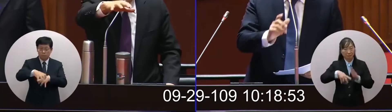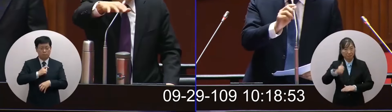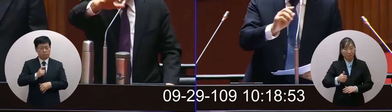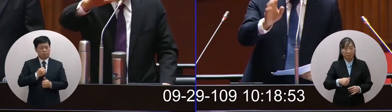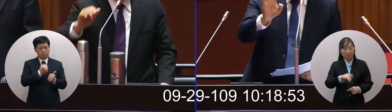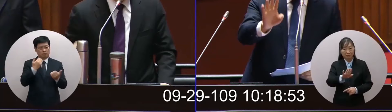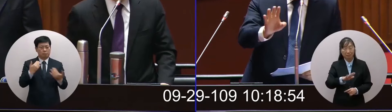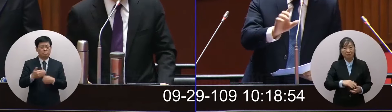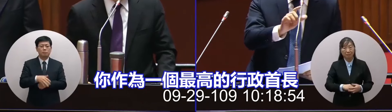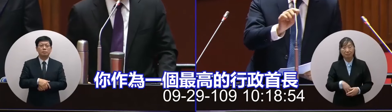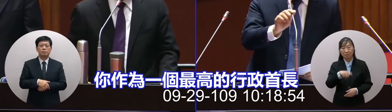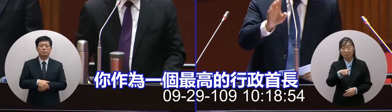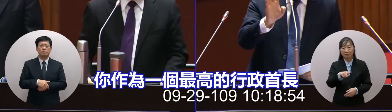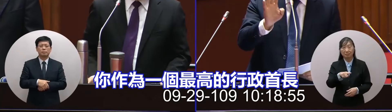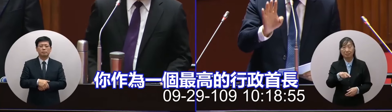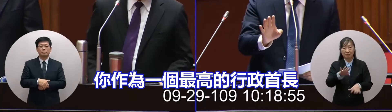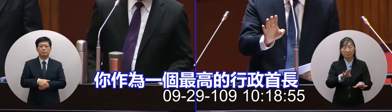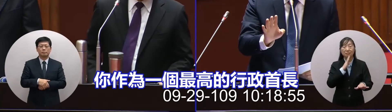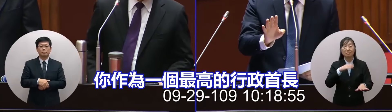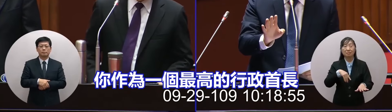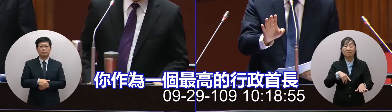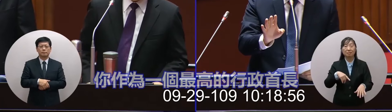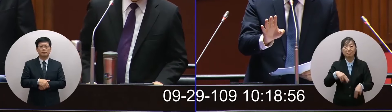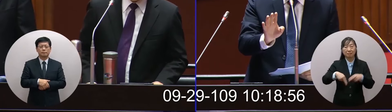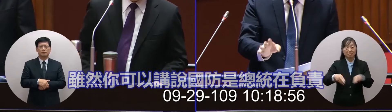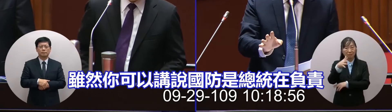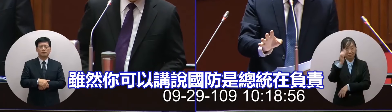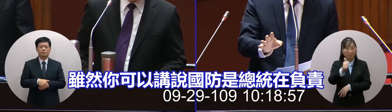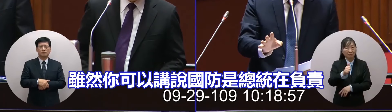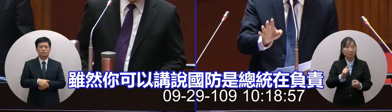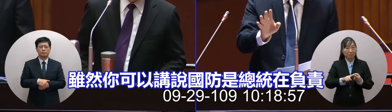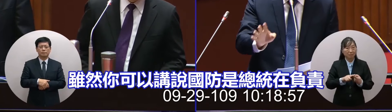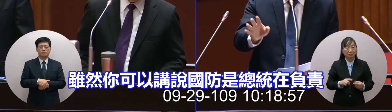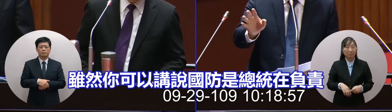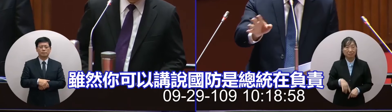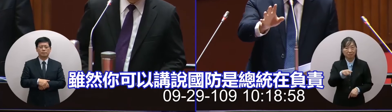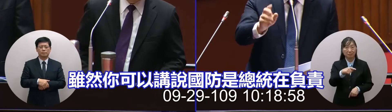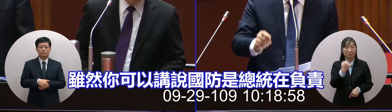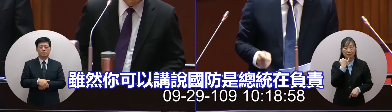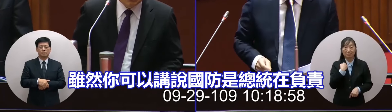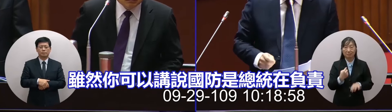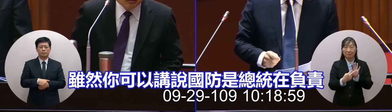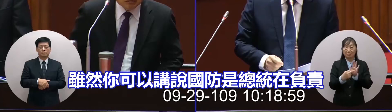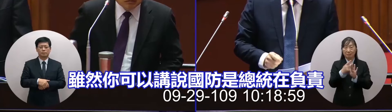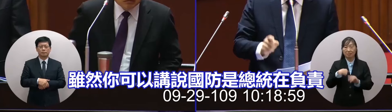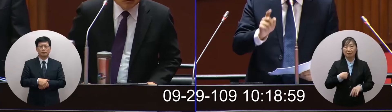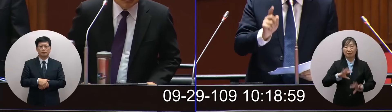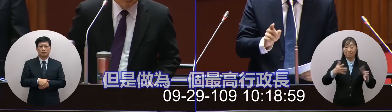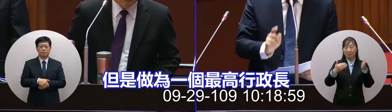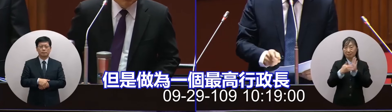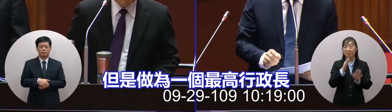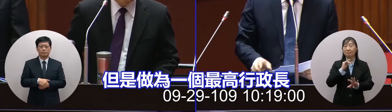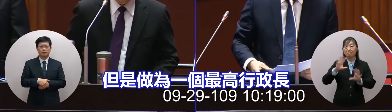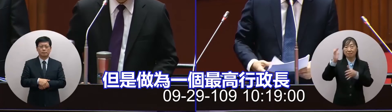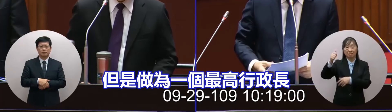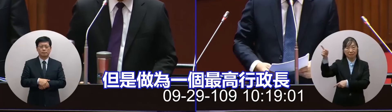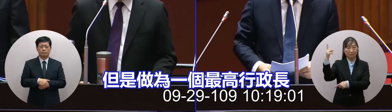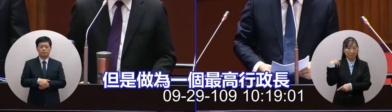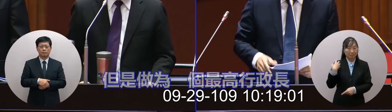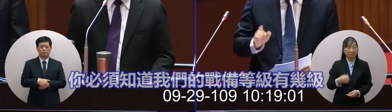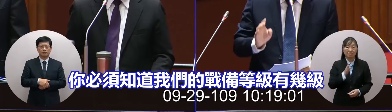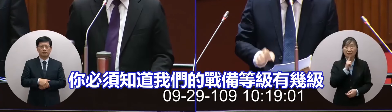当有掌握。 院长，你作为一个最高的行政首长，虽然你可以讲说国防是总统在负责，但是作